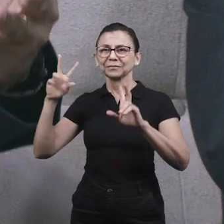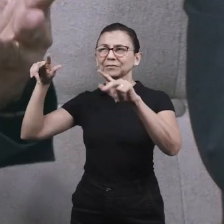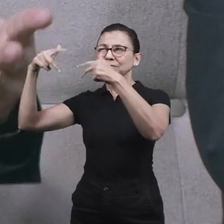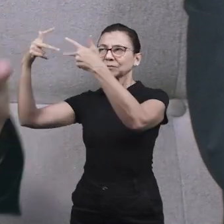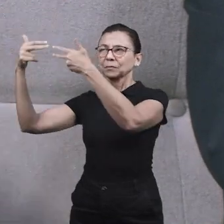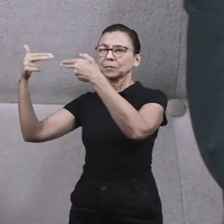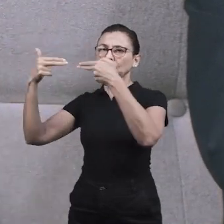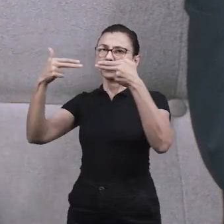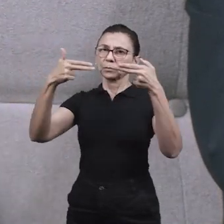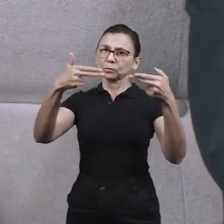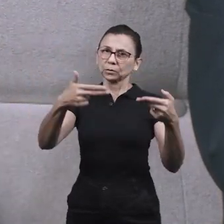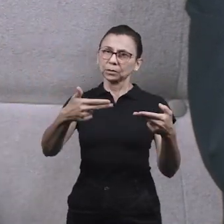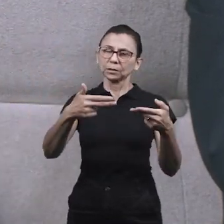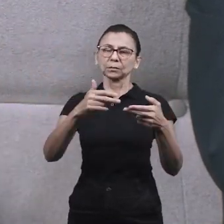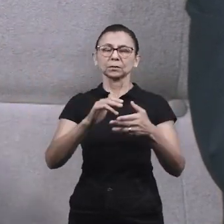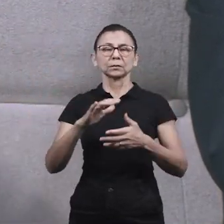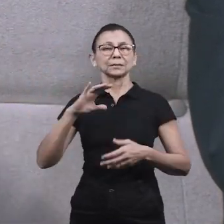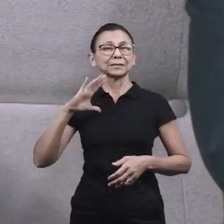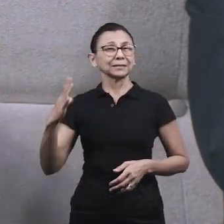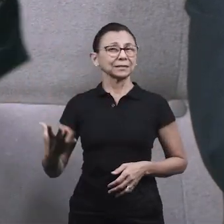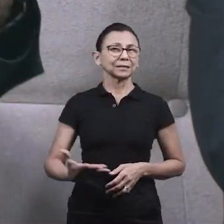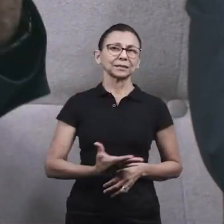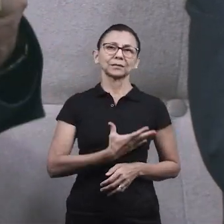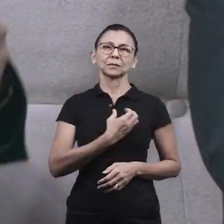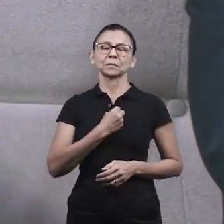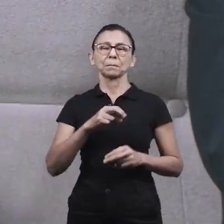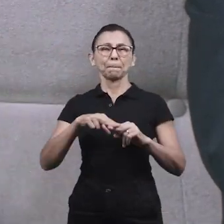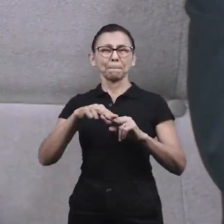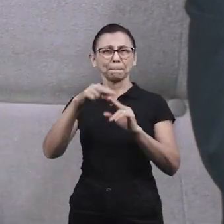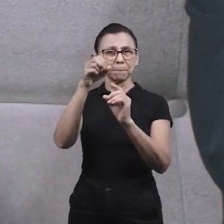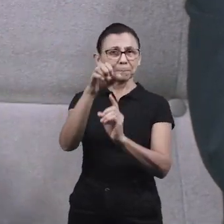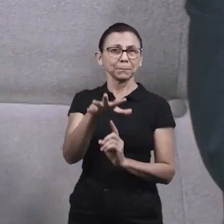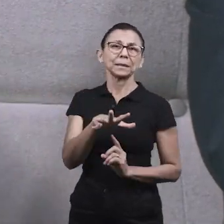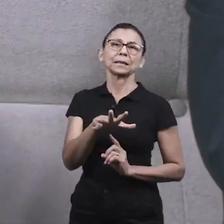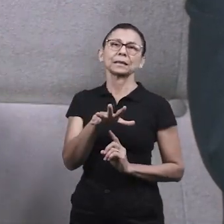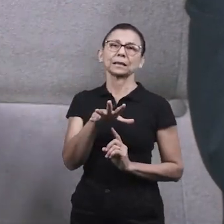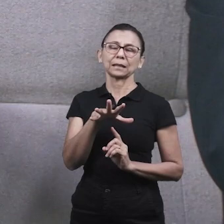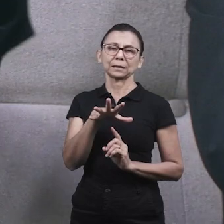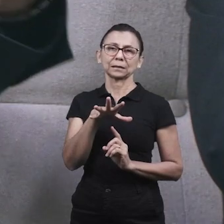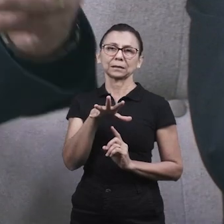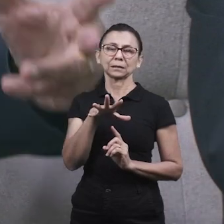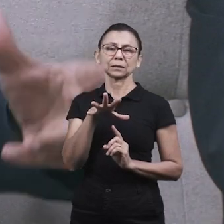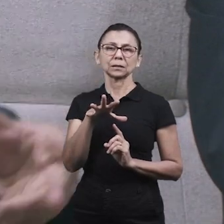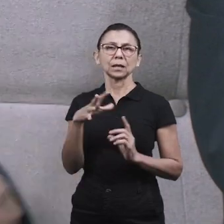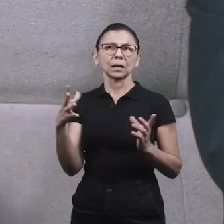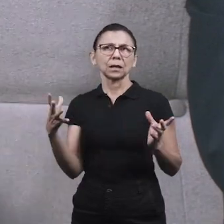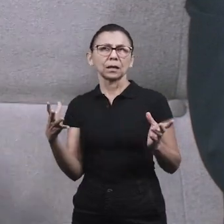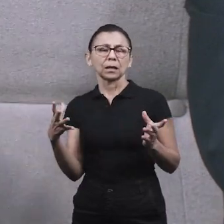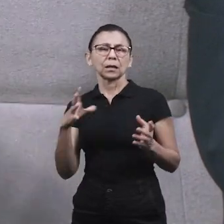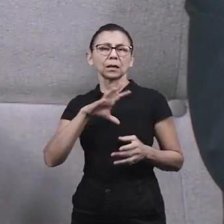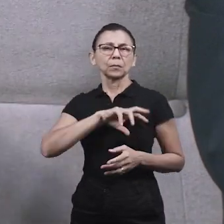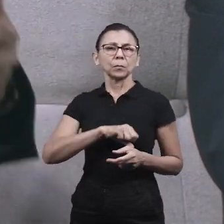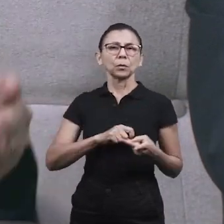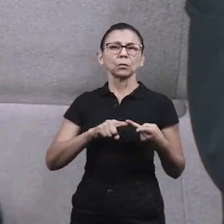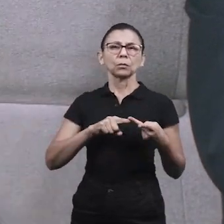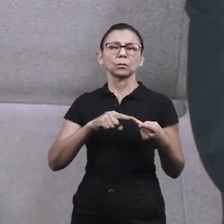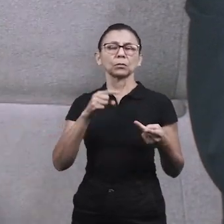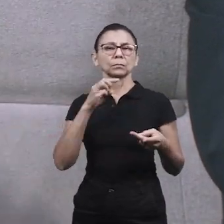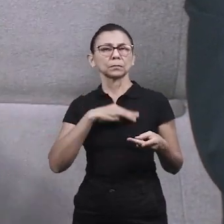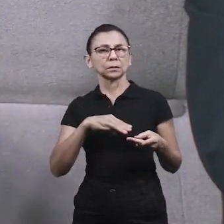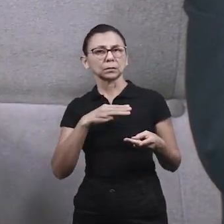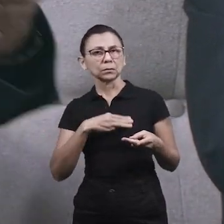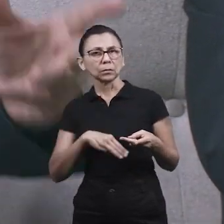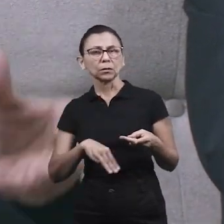la foi. Et cela ne vient pas de vous, c'est-à-dire, ce n'est pas engendré par l'homme. C'est une donnée, c'est un cadeau de Dieu pour le